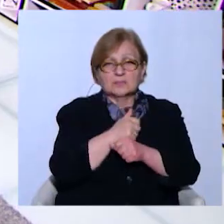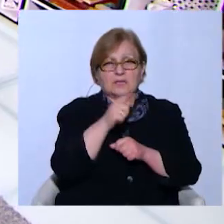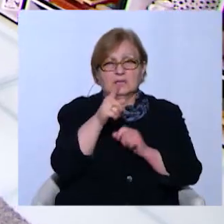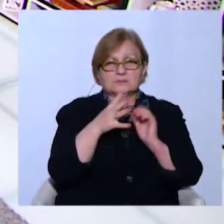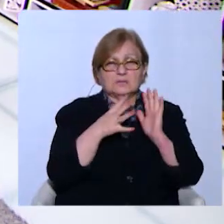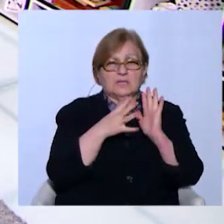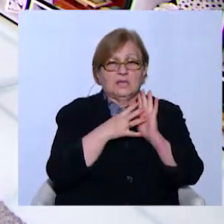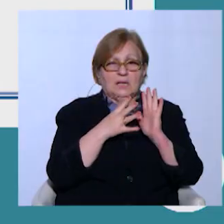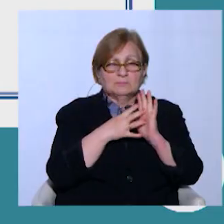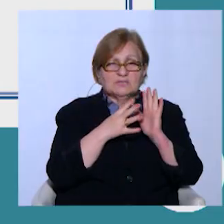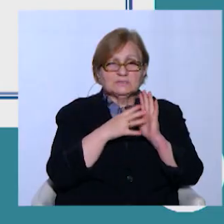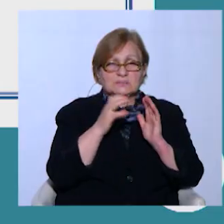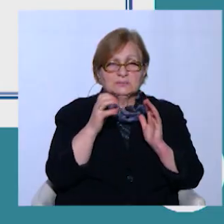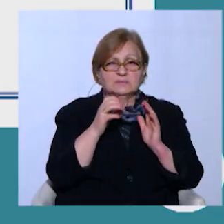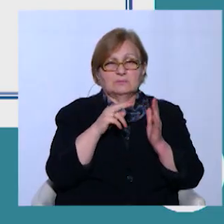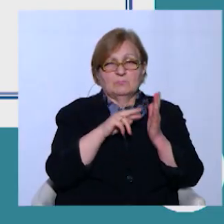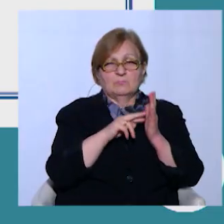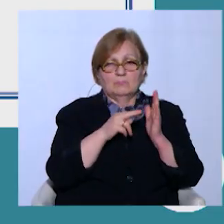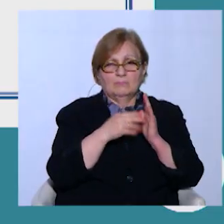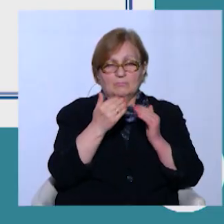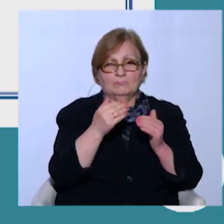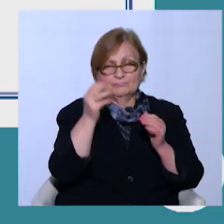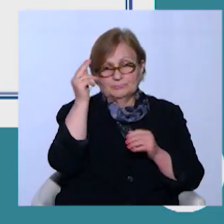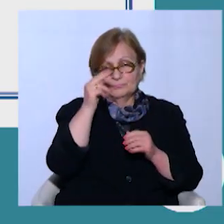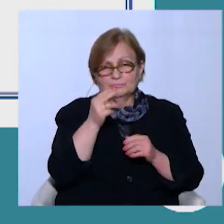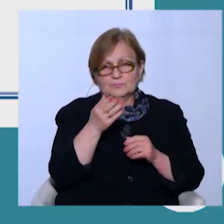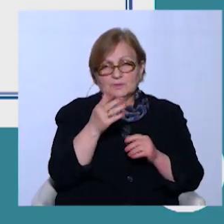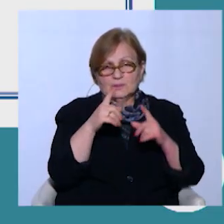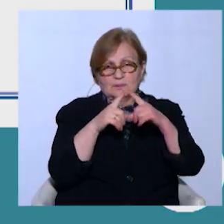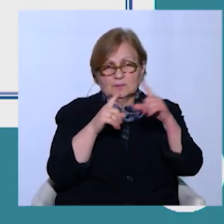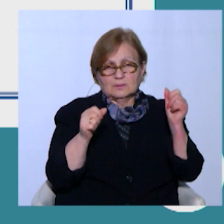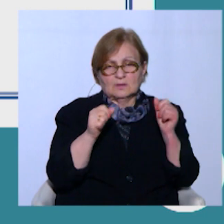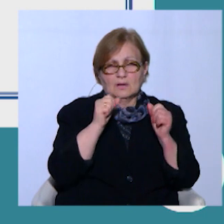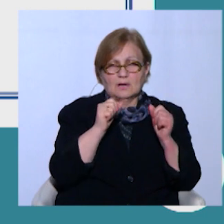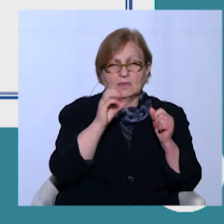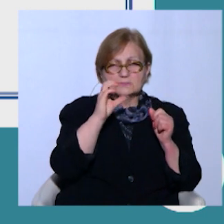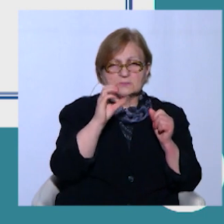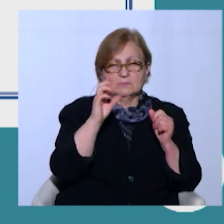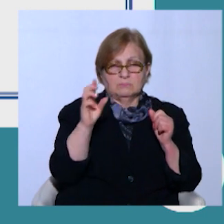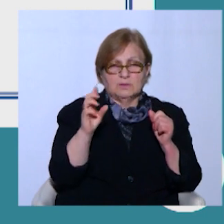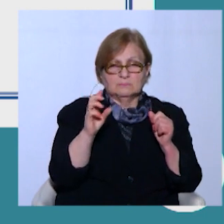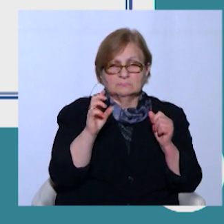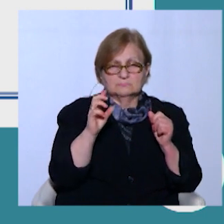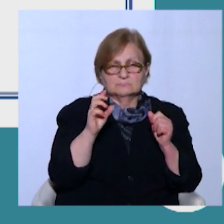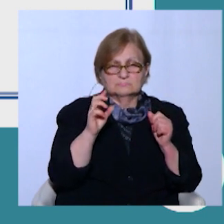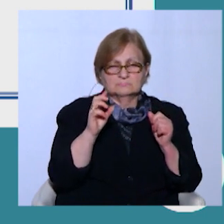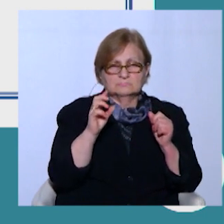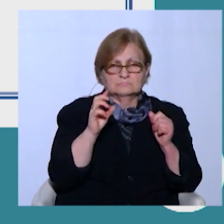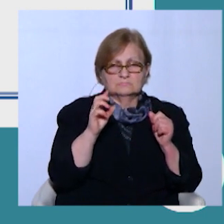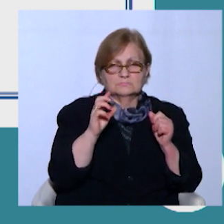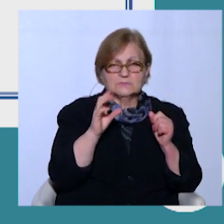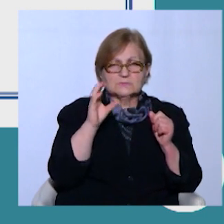კლასის პროგრამის ამოცანა. მოდით შევისწავლოთ ეს ამოცანა. არის სამკუთხედი ACB, ACB და